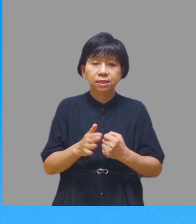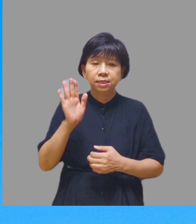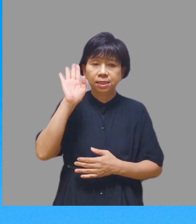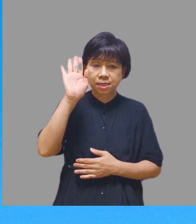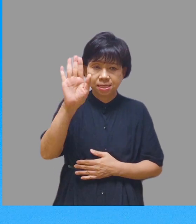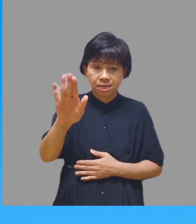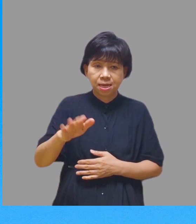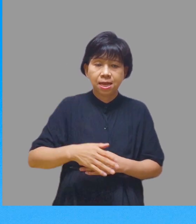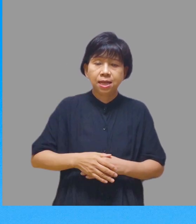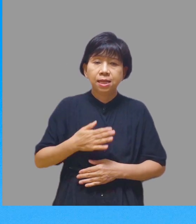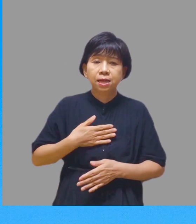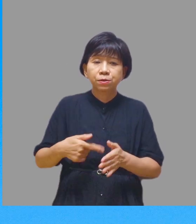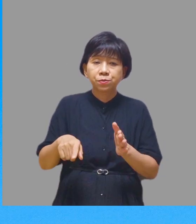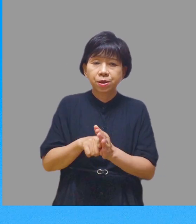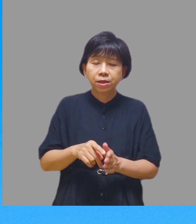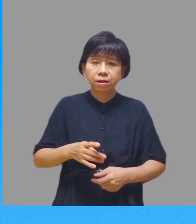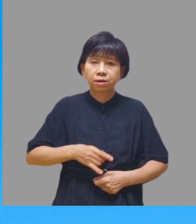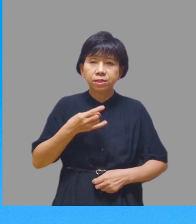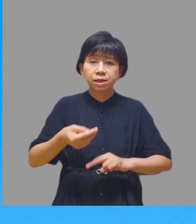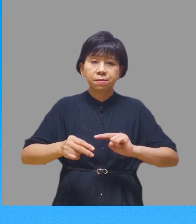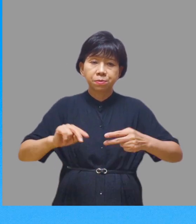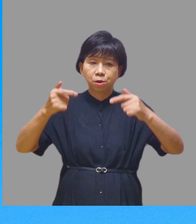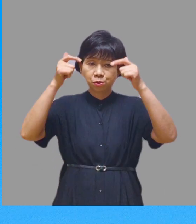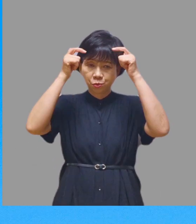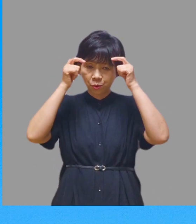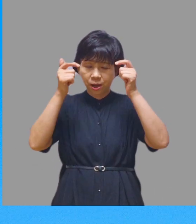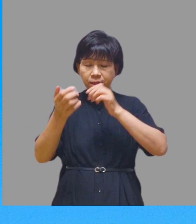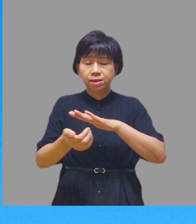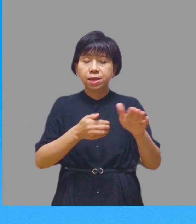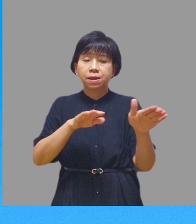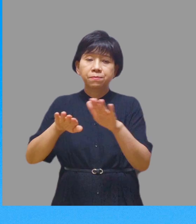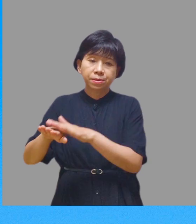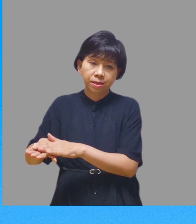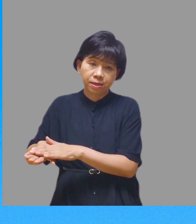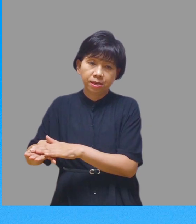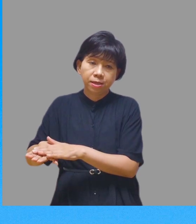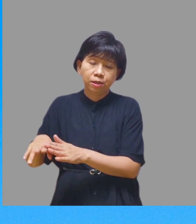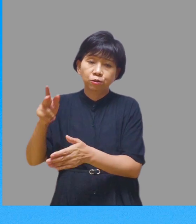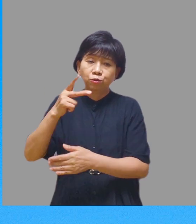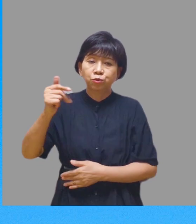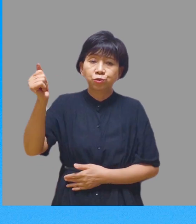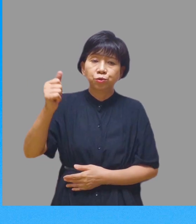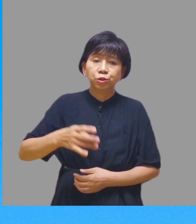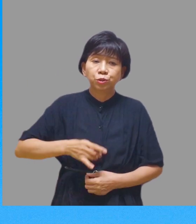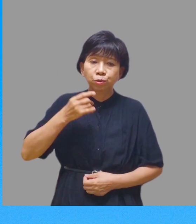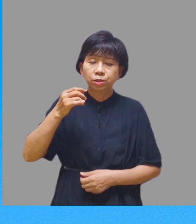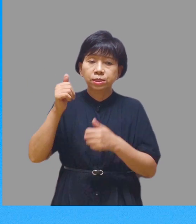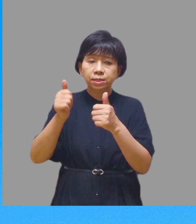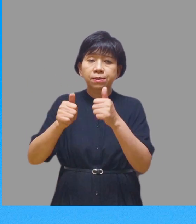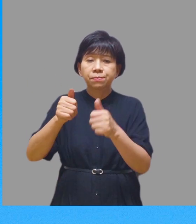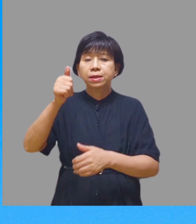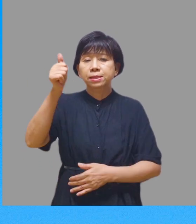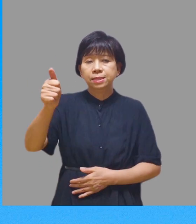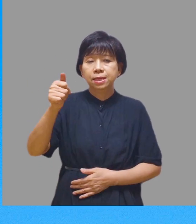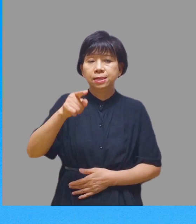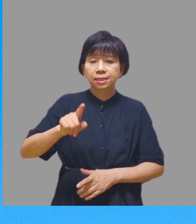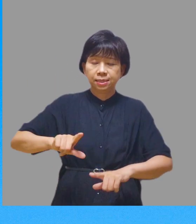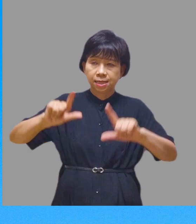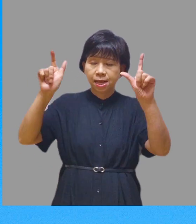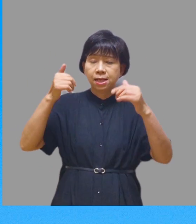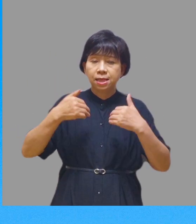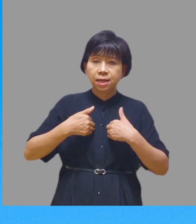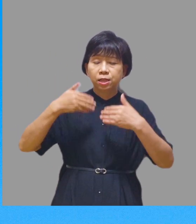이제 후로는 나를 위하여 의의 면류관이 예비되었으므로 주 곧 의로우신 재판장이 그날에 내게